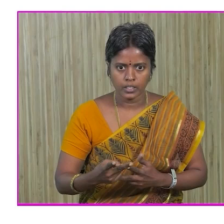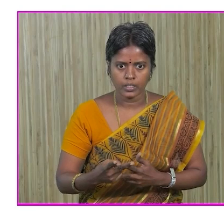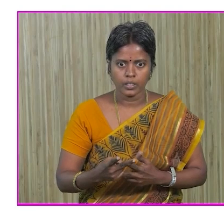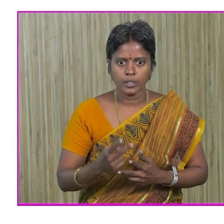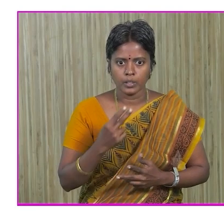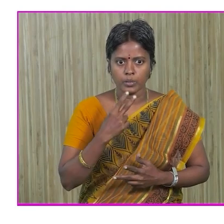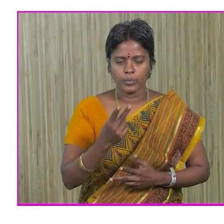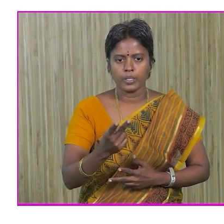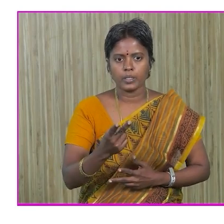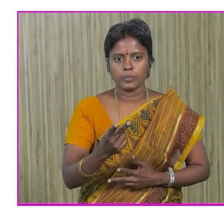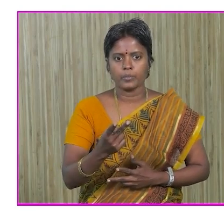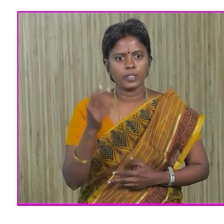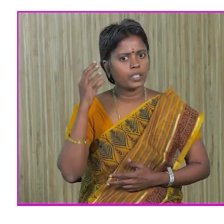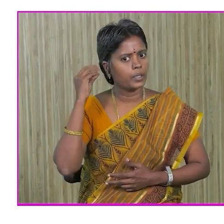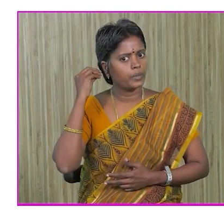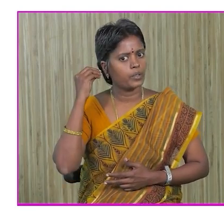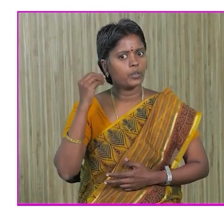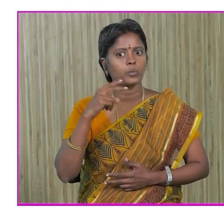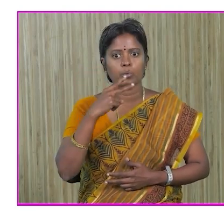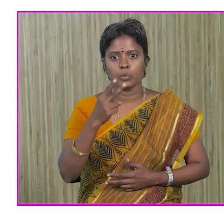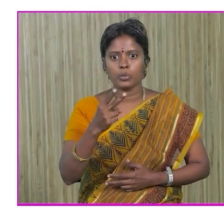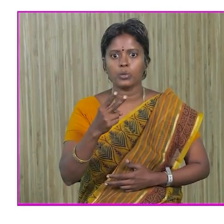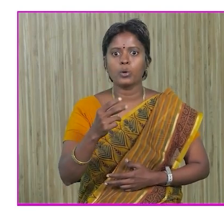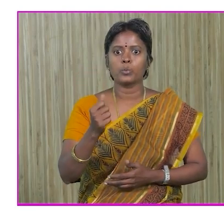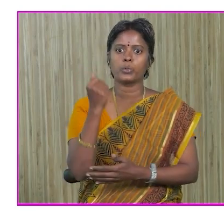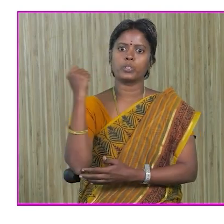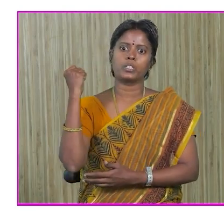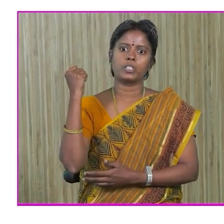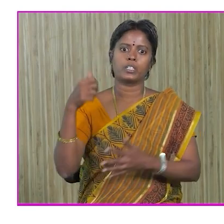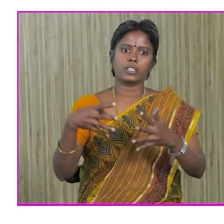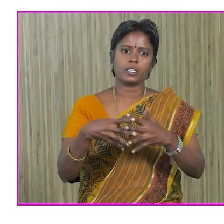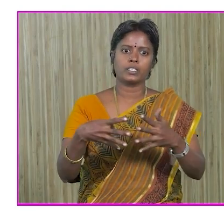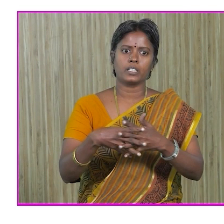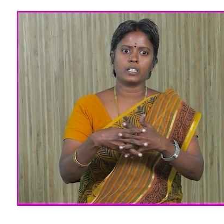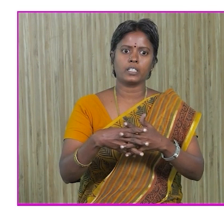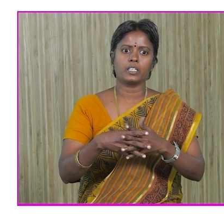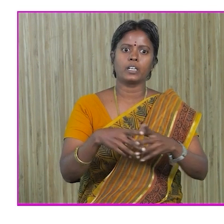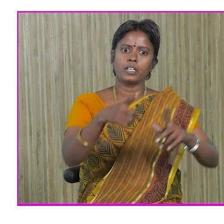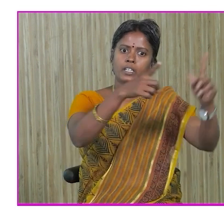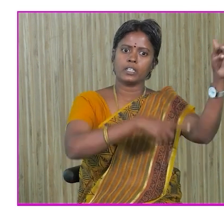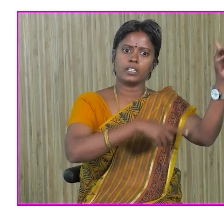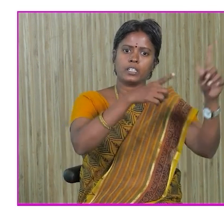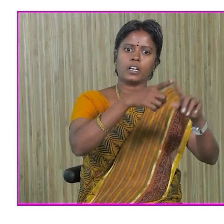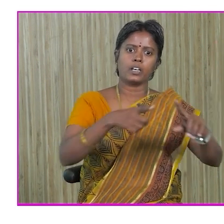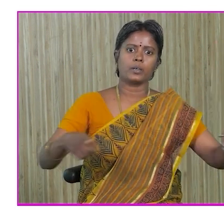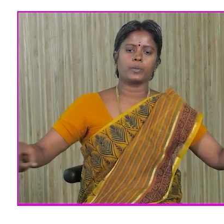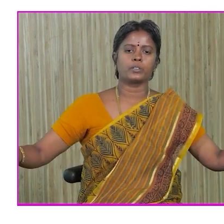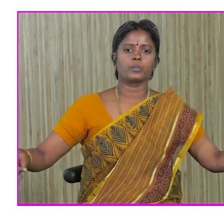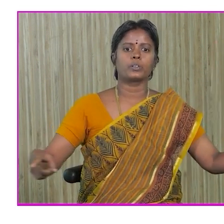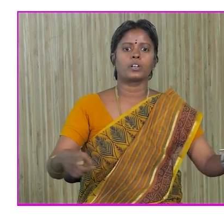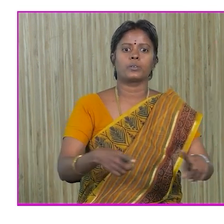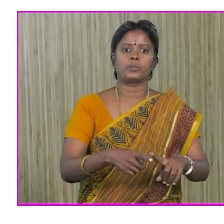படிப்போம். கேட்டினும் உண்டோர் உறுதி கிளைஞரை நீட்டி அளப்பதோர்